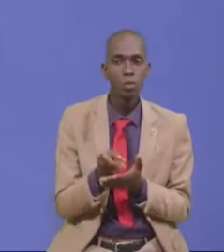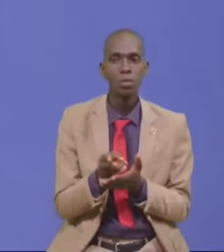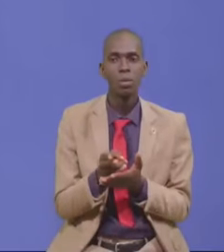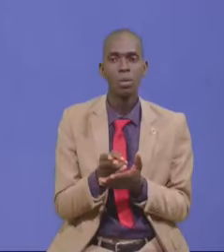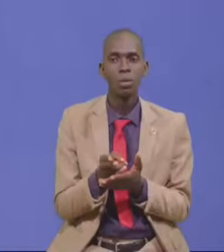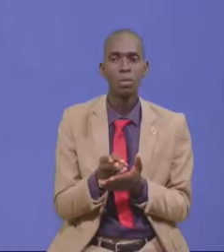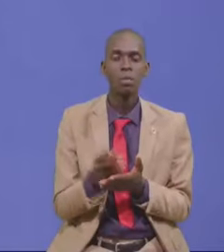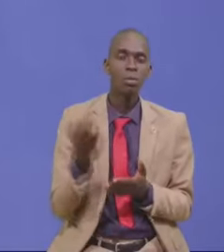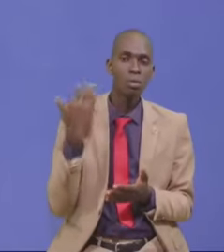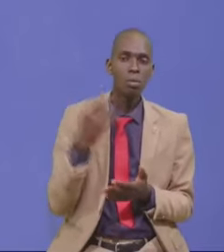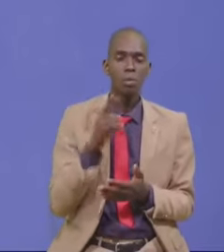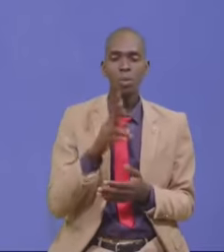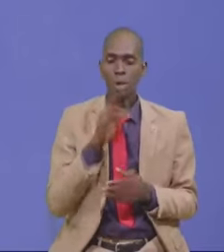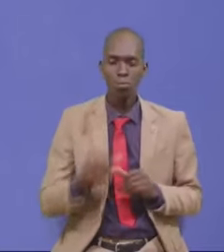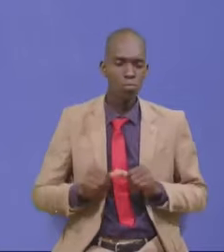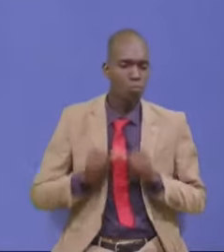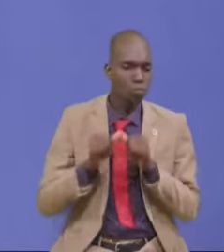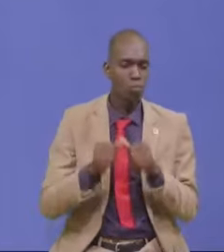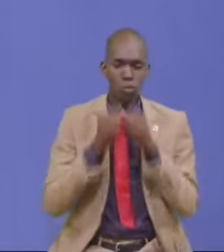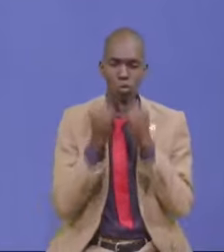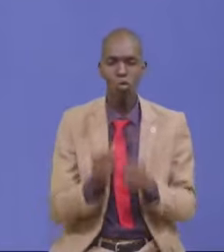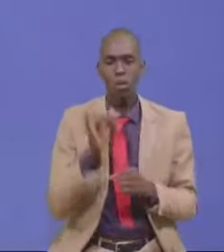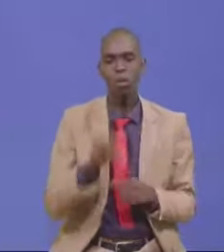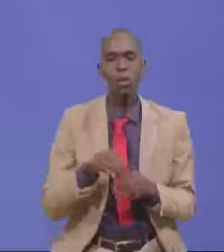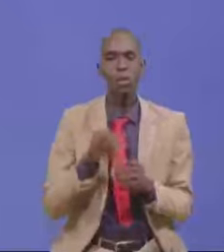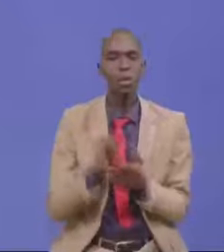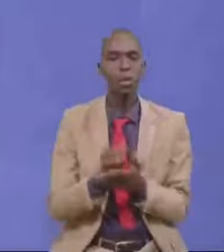Il veut que tu sois ferme dans la vérité.